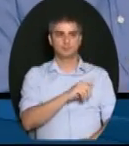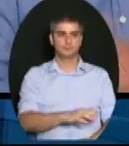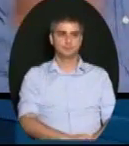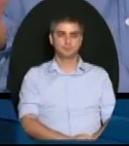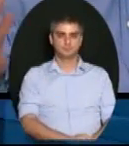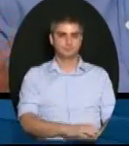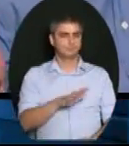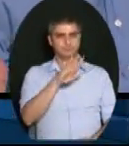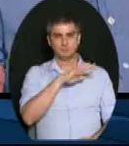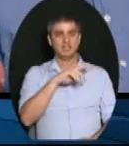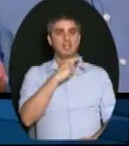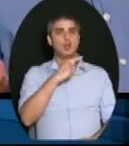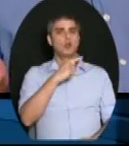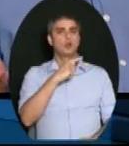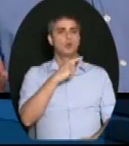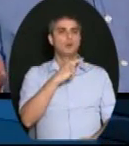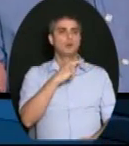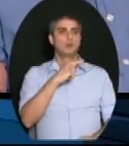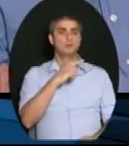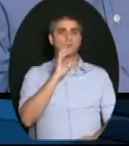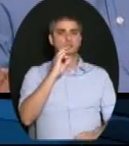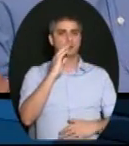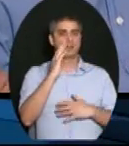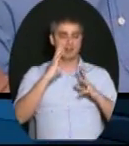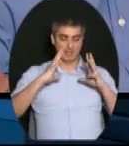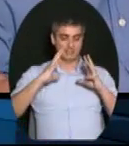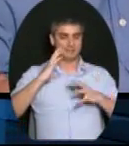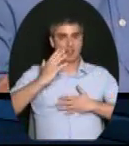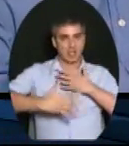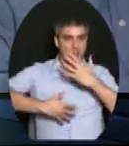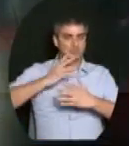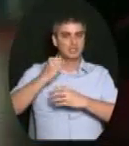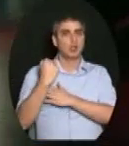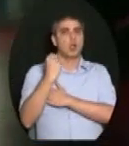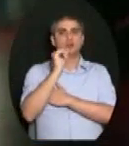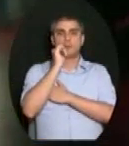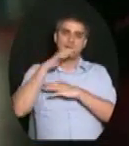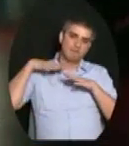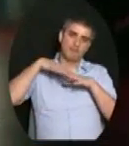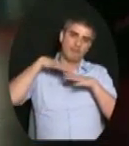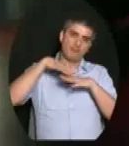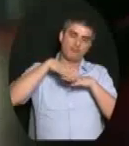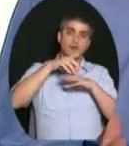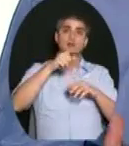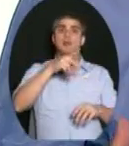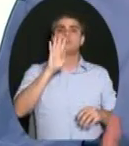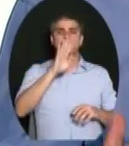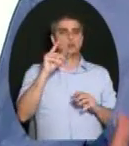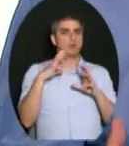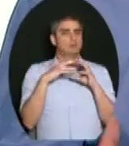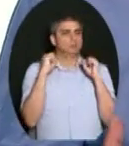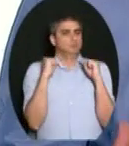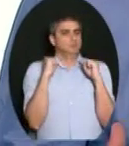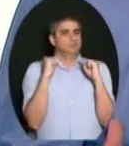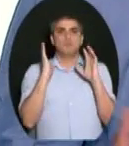בגיאומורפולוגיה, תחום אחר בכלל, כדי לגלגל סלע אתה צריך כוח מסוים של מים. נתניהו הוא סלע עם זיזים שקשה